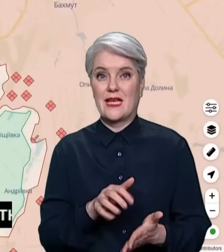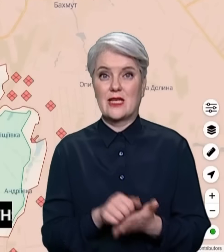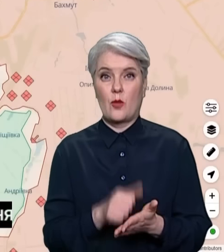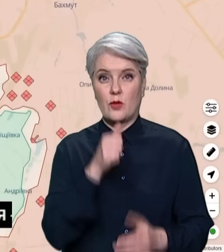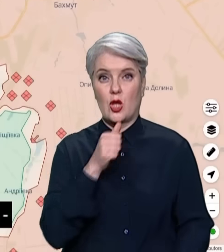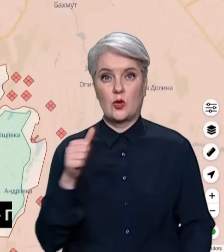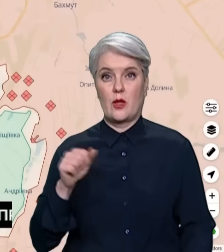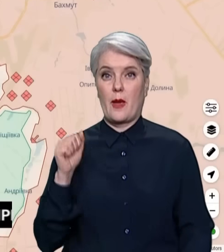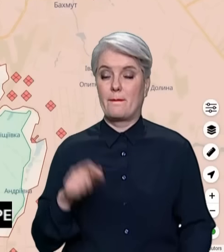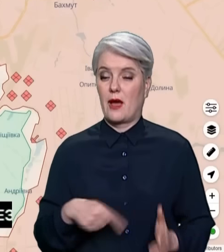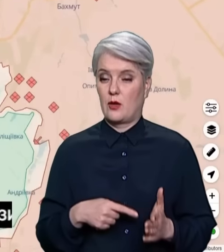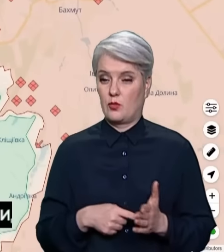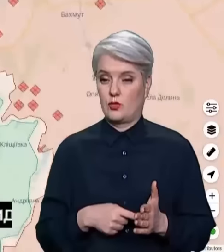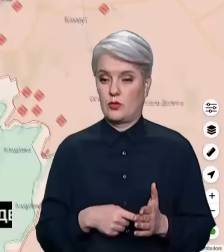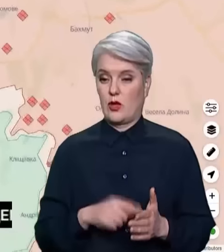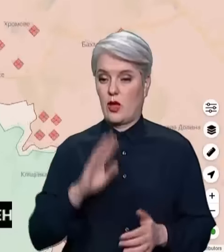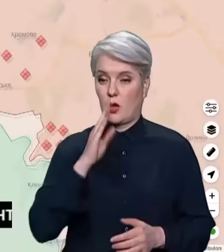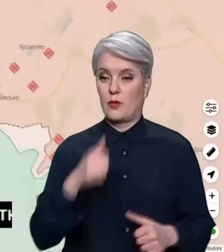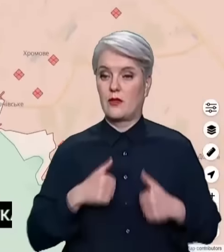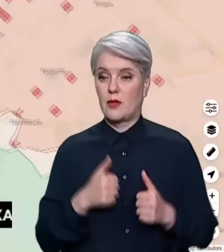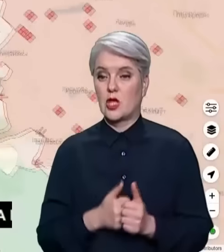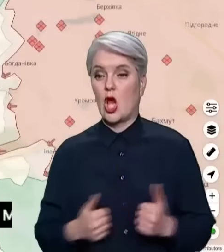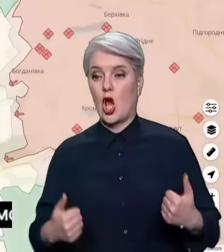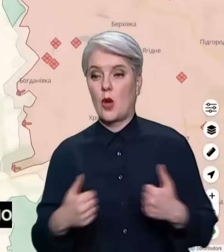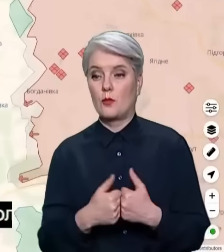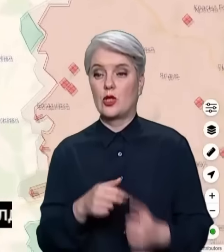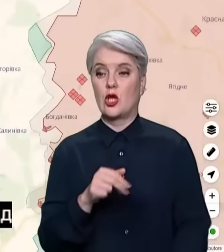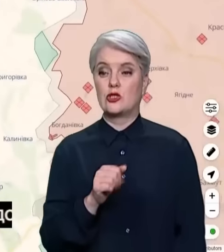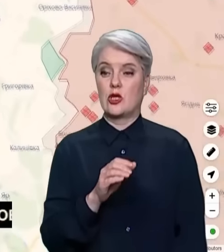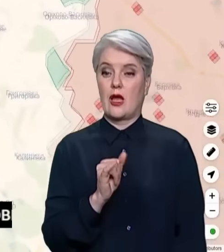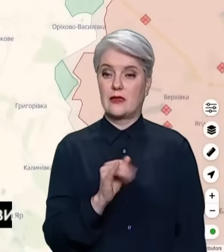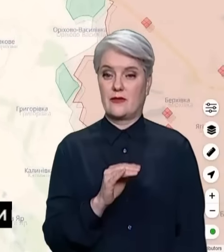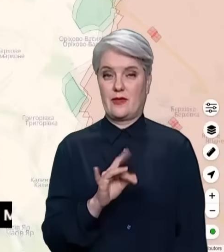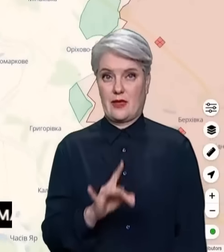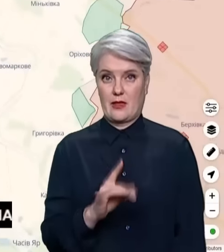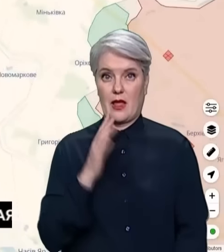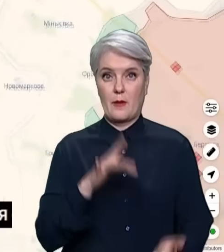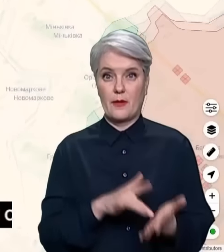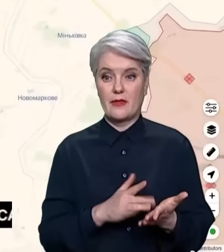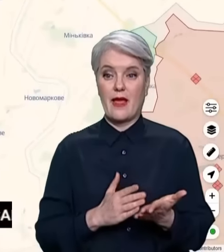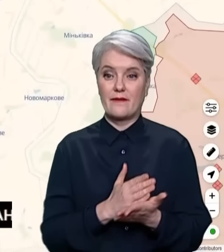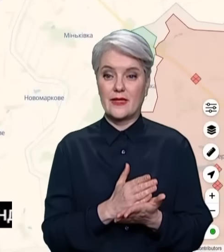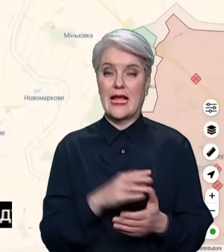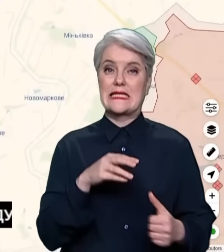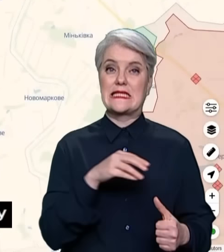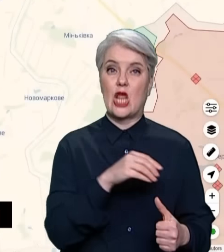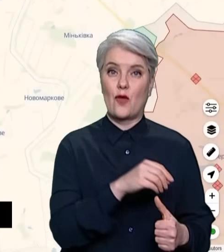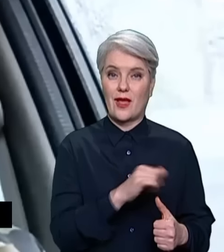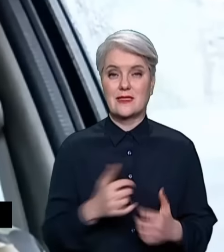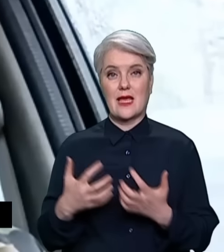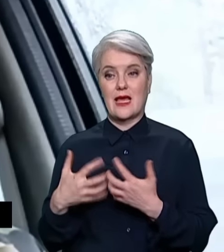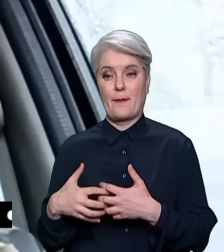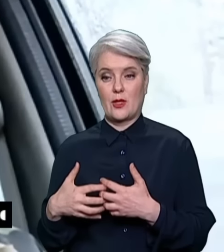ними торік Бахмута. Окупанти намагаються обійти Часів-Яр з двох боків. Їхня мета – вийти до Слов'янська та